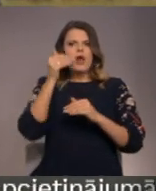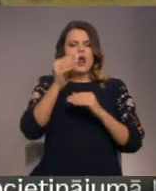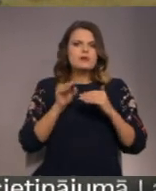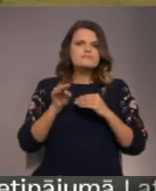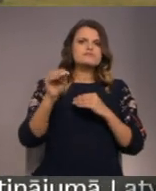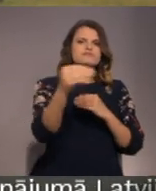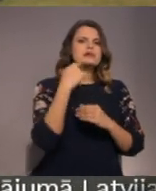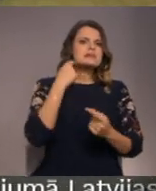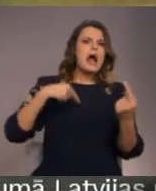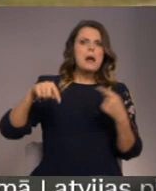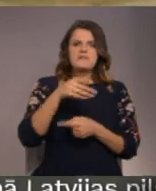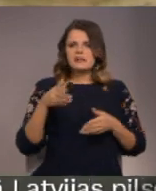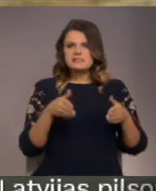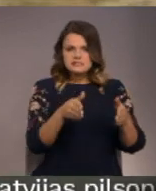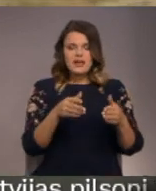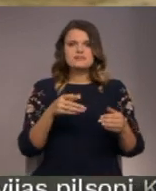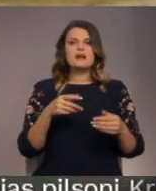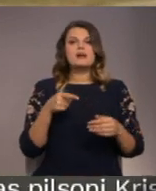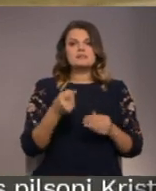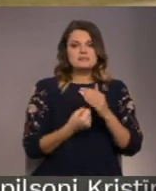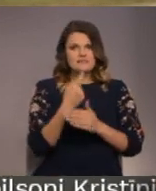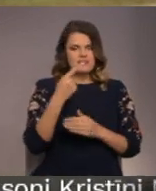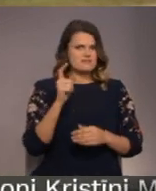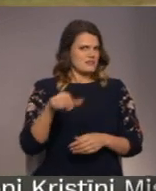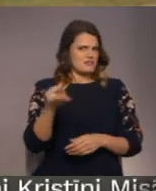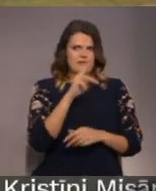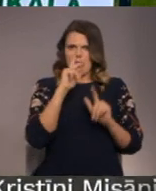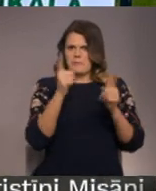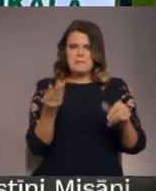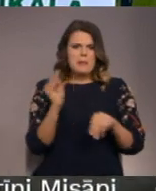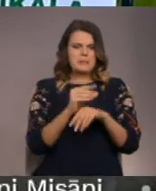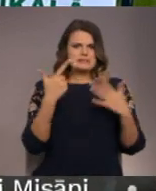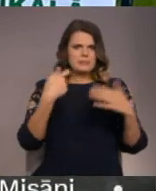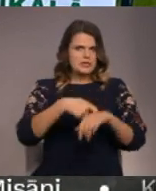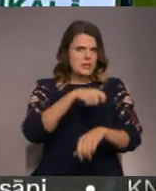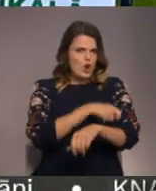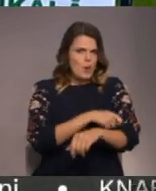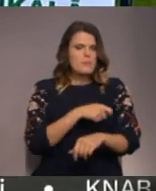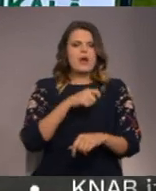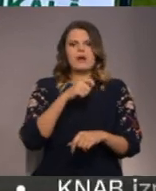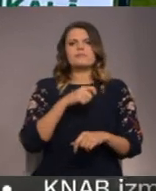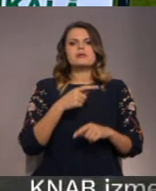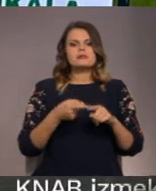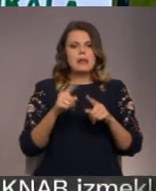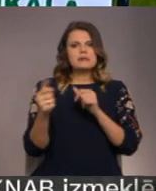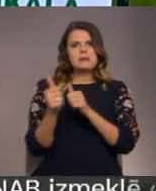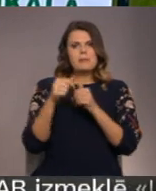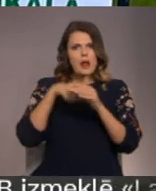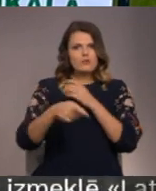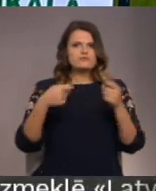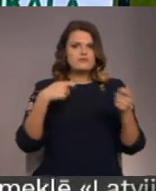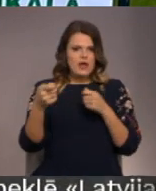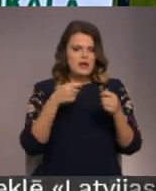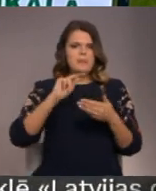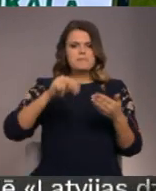Rīgas apvedceļu. Iedzīvotāji iecerētajiem risinājumam nepiekrīt, tāpēc jau gandrīz divas nedēļas blakus esošajā veikliņā notiek pārakstu